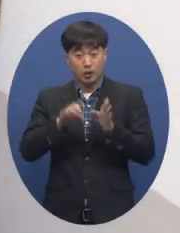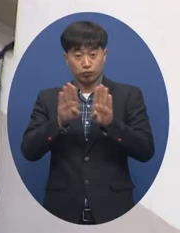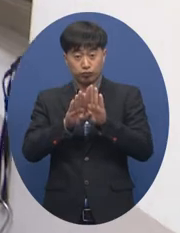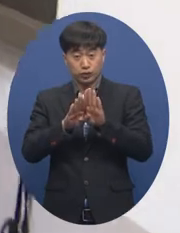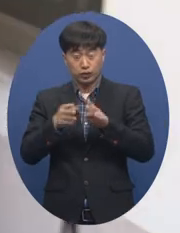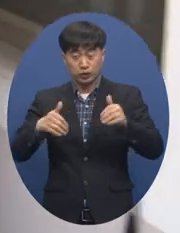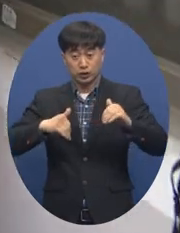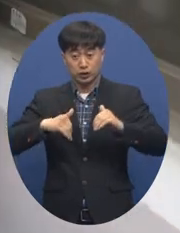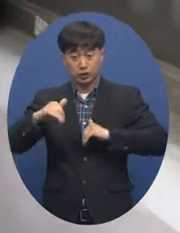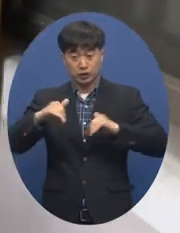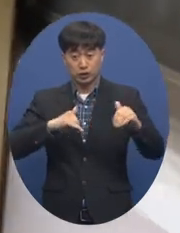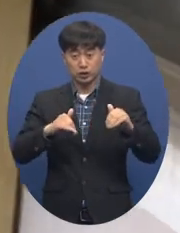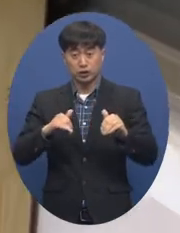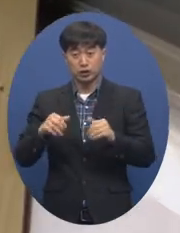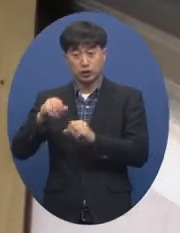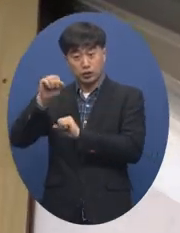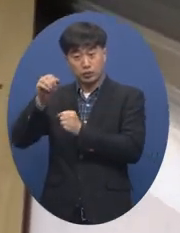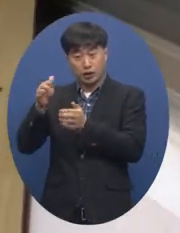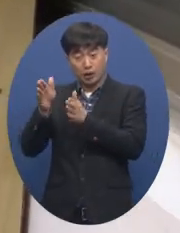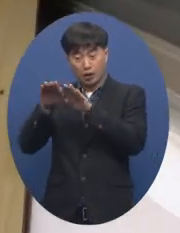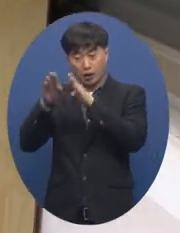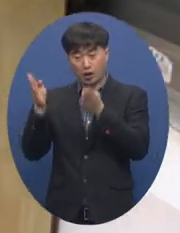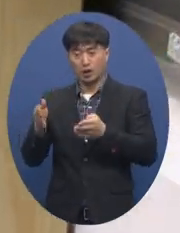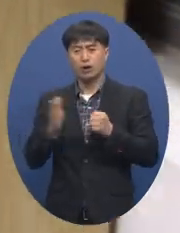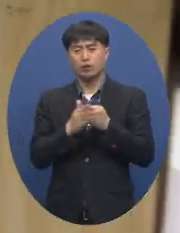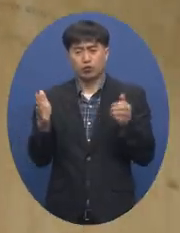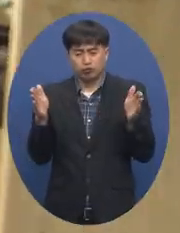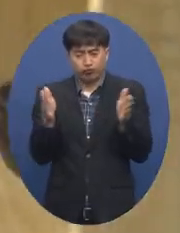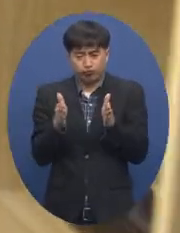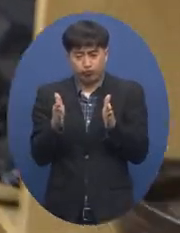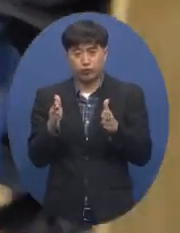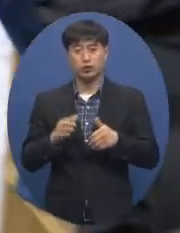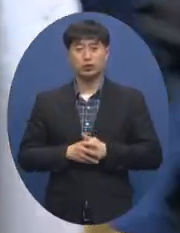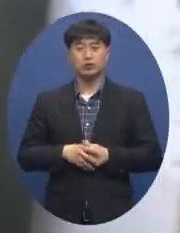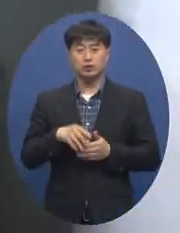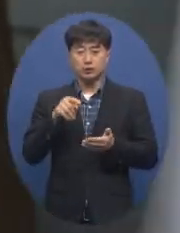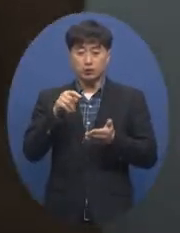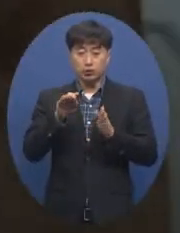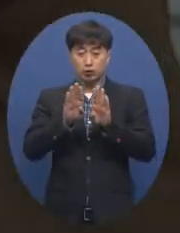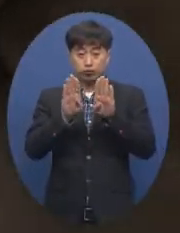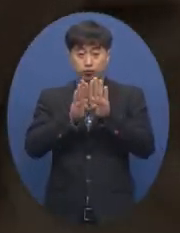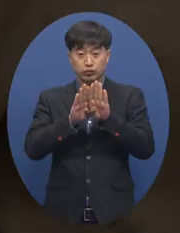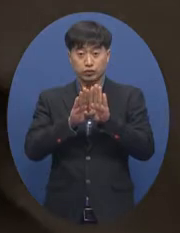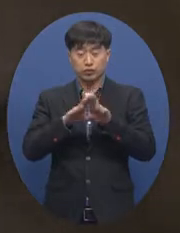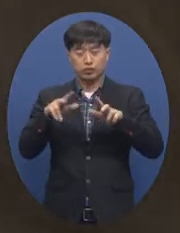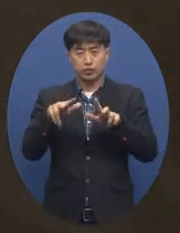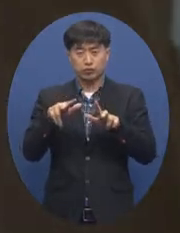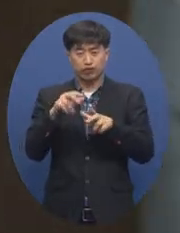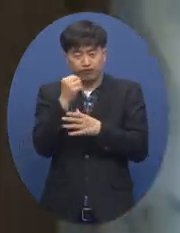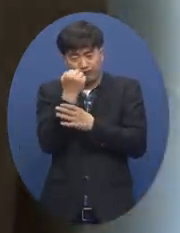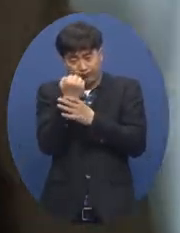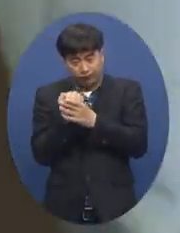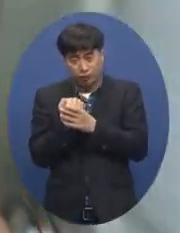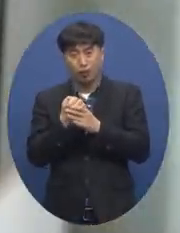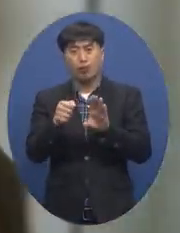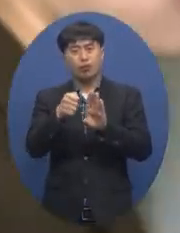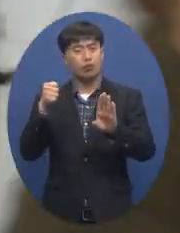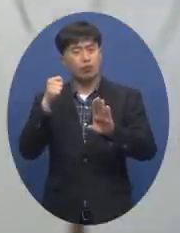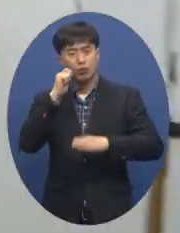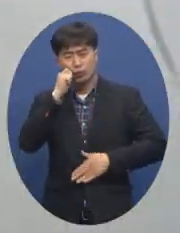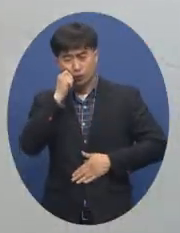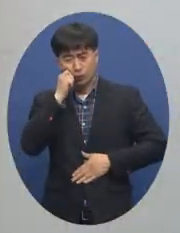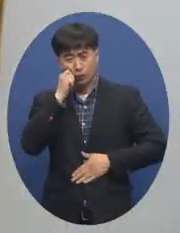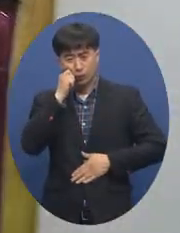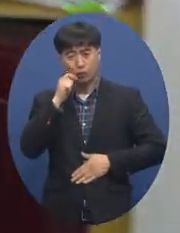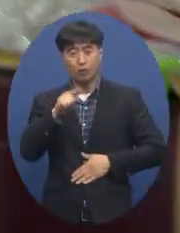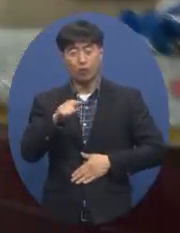보시면 지금 양쪽에 있는 신발장 때문에 폭이 절반으로 줄어든 걸볼수 있고요. 출입구는 지금 녹이 슬어 잘 열리지 않는